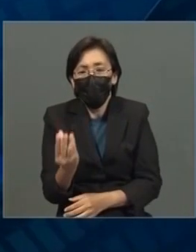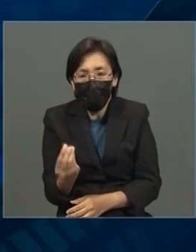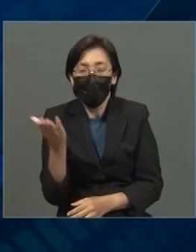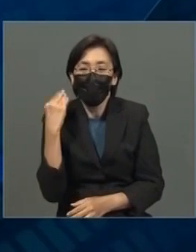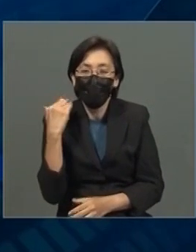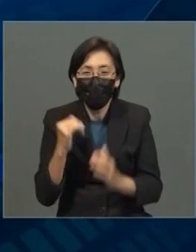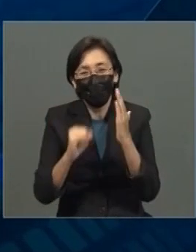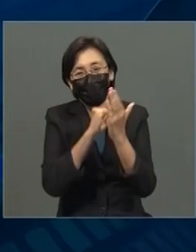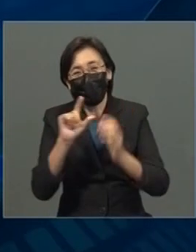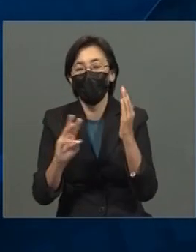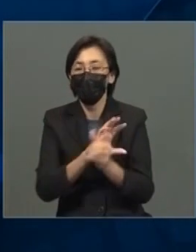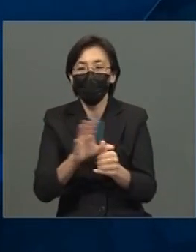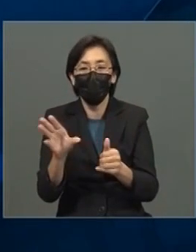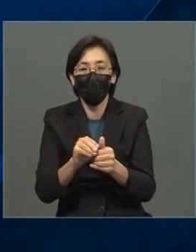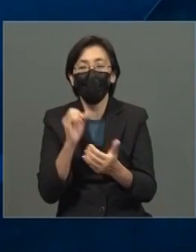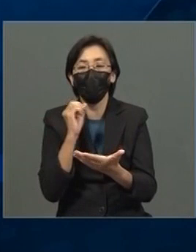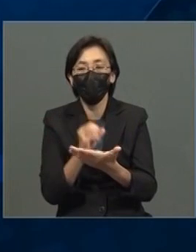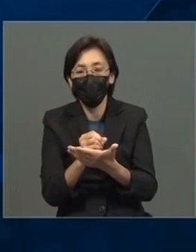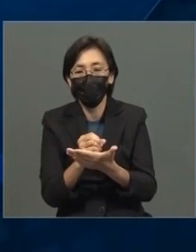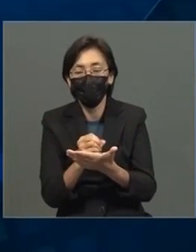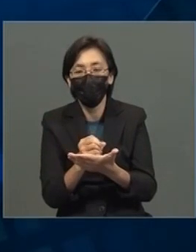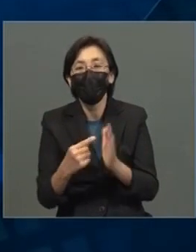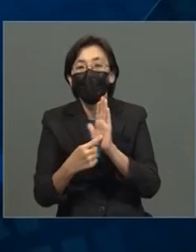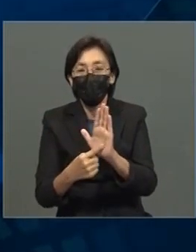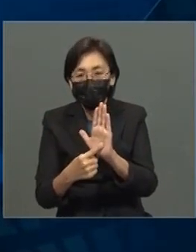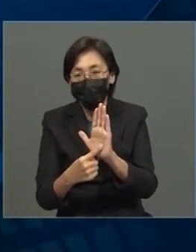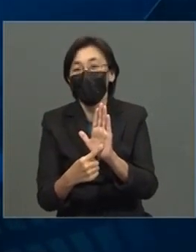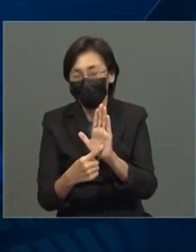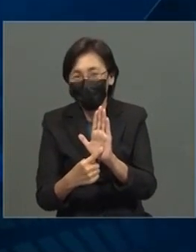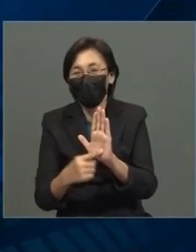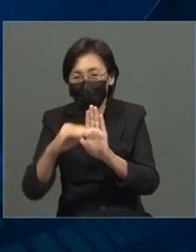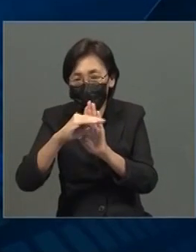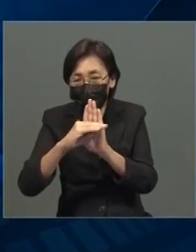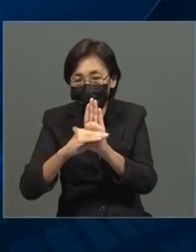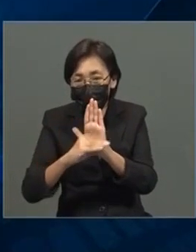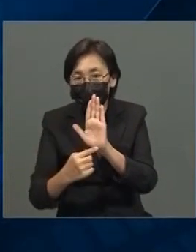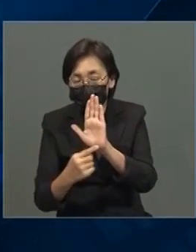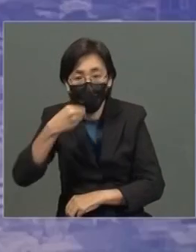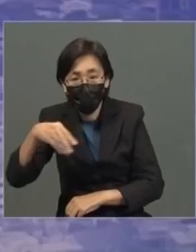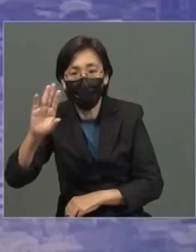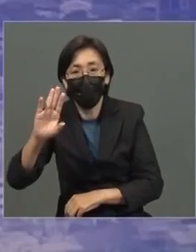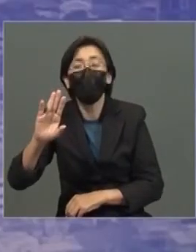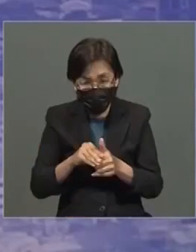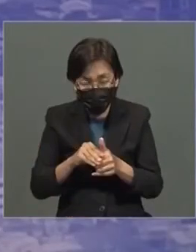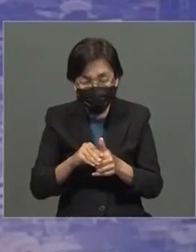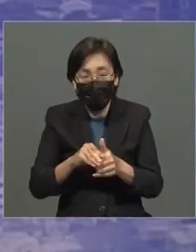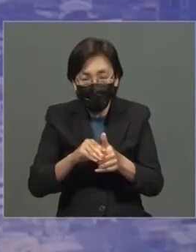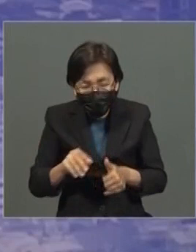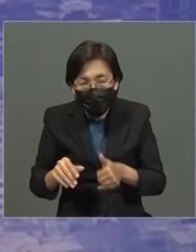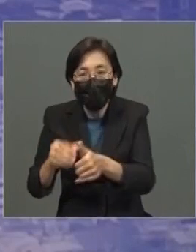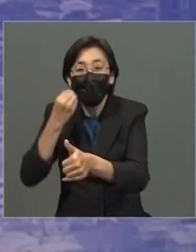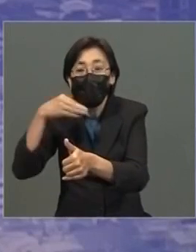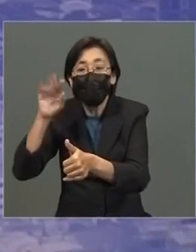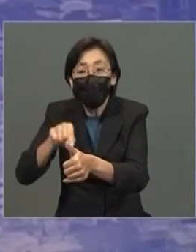อสร้างต่อไปได้หรือว่าแคมป์ไหนที่อาจจะต้องหยุดตามคำสั่งของสบค.นะฮะ แต่หลักการก็คือแคมป์ที่เล็กหน่อยสมมติว่าวันนี้คุณไ